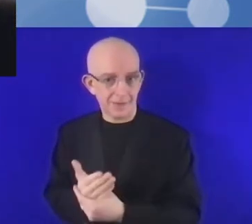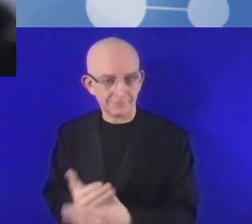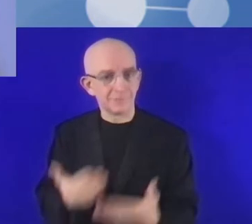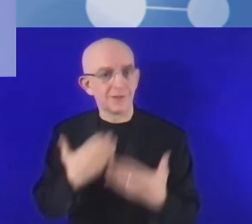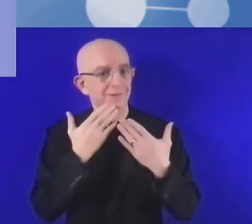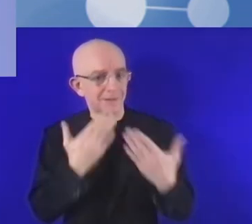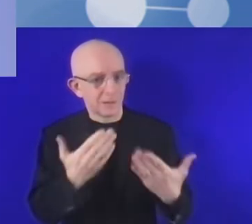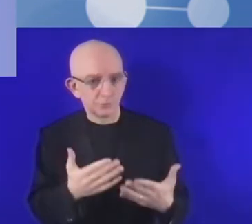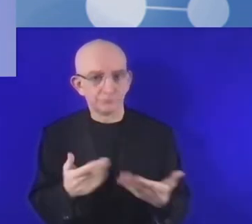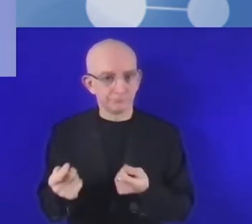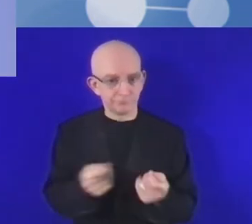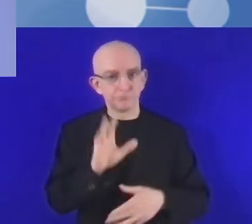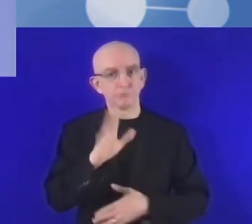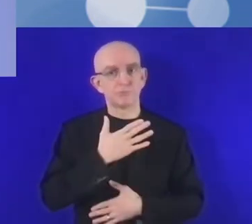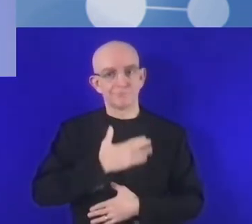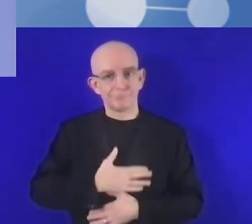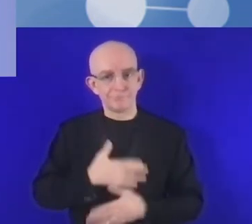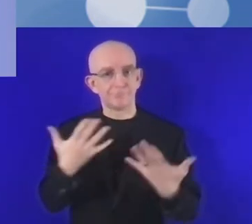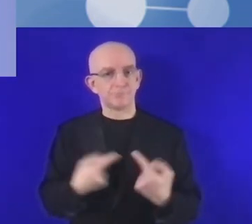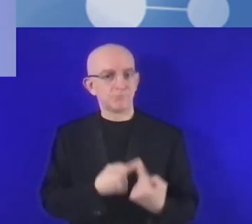副总裁给大家介绍。